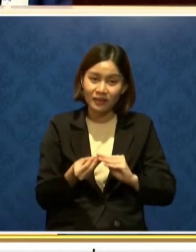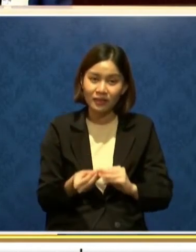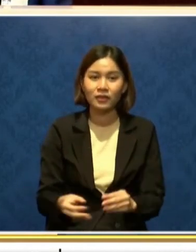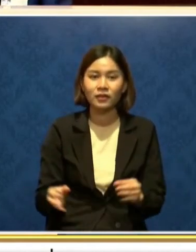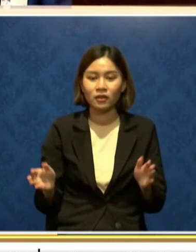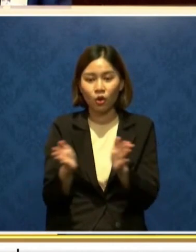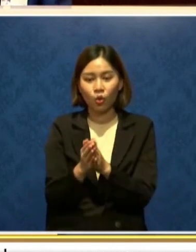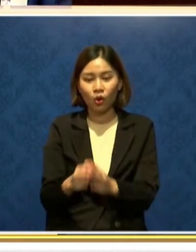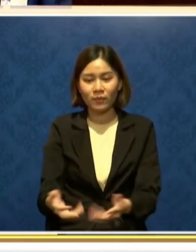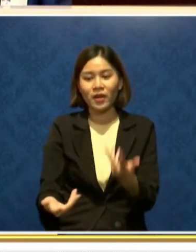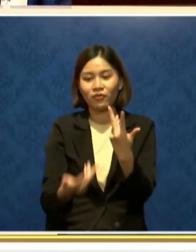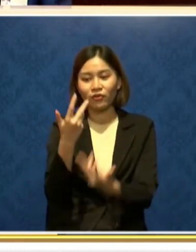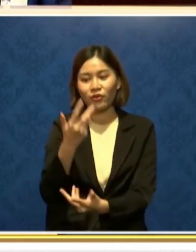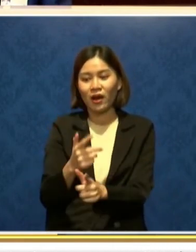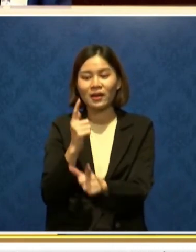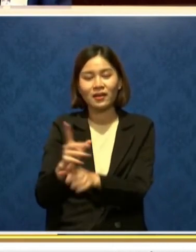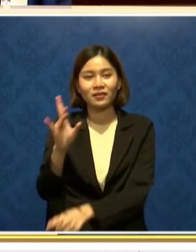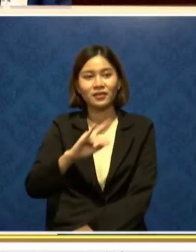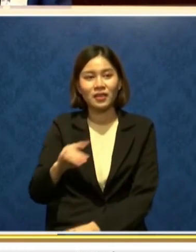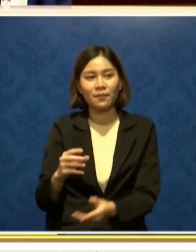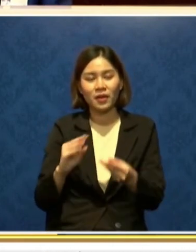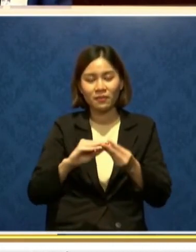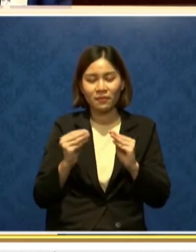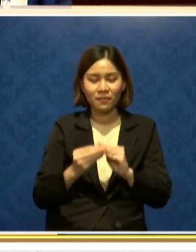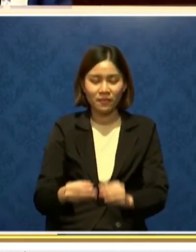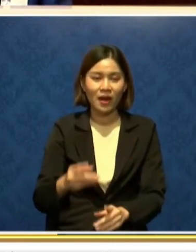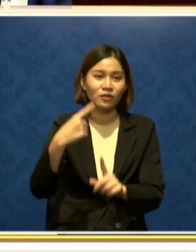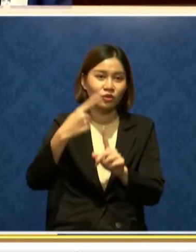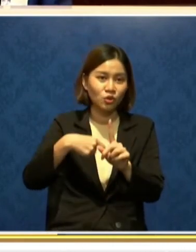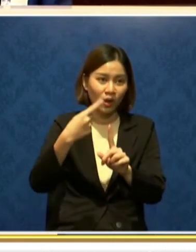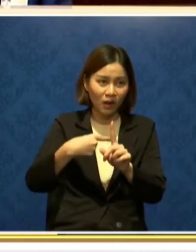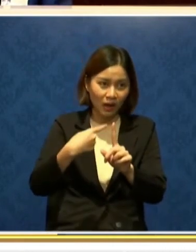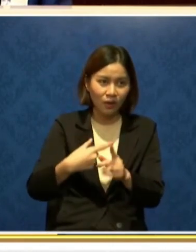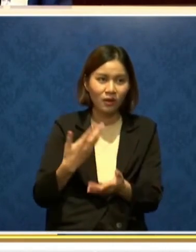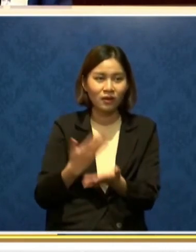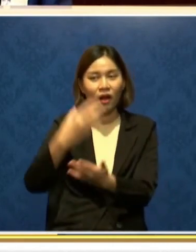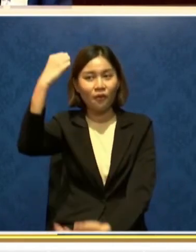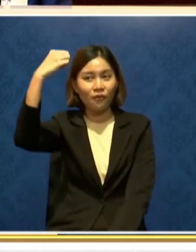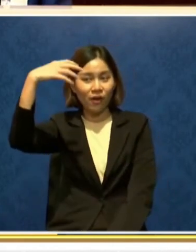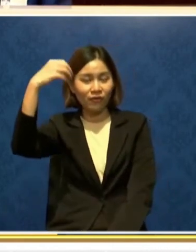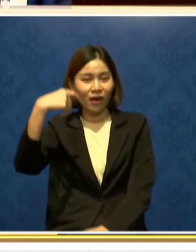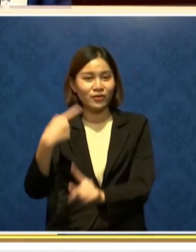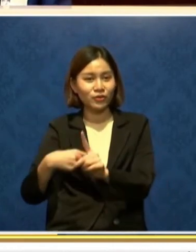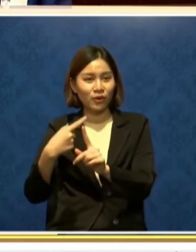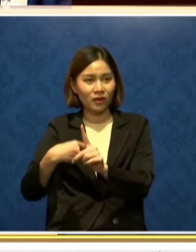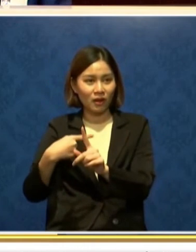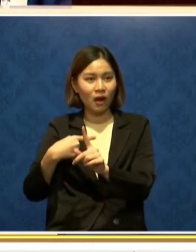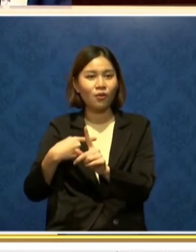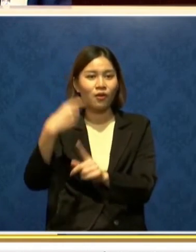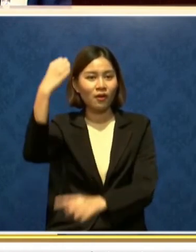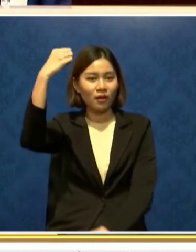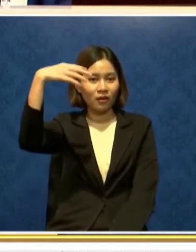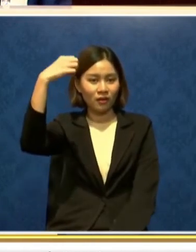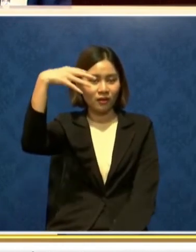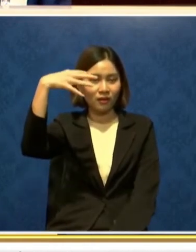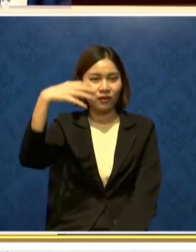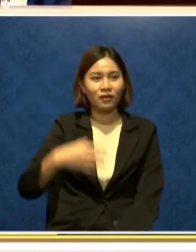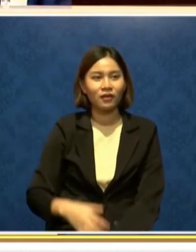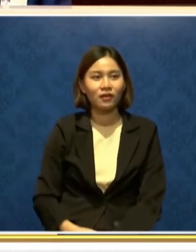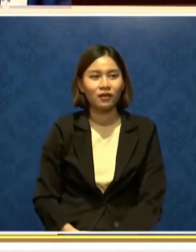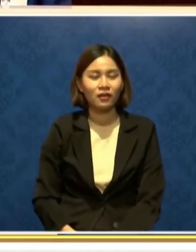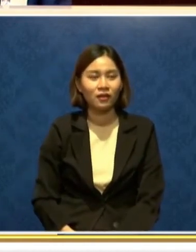นี่ครับมันต้องเป็นบ้านเลขที่ชั่วคราวนะครับค่าไฟก็ฆ่าควายชั่วคราวเป็นหม้อไฟแปลงชั่วคราวครับ